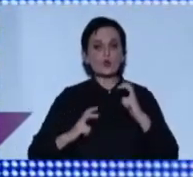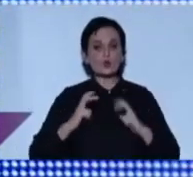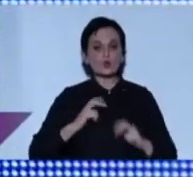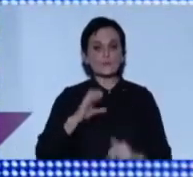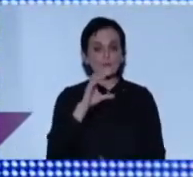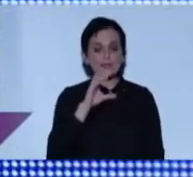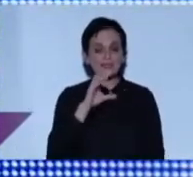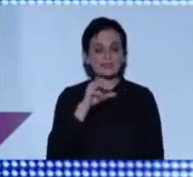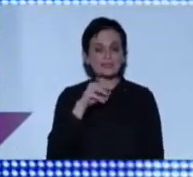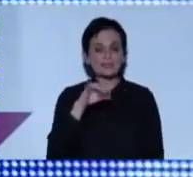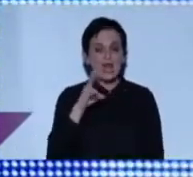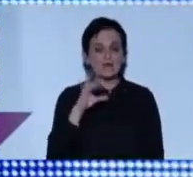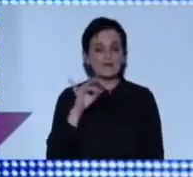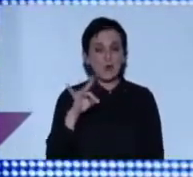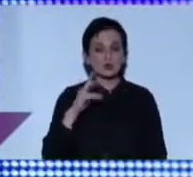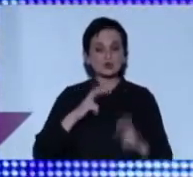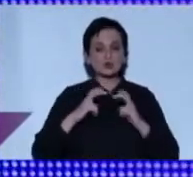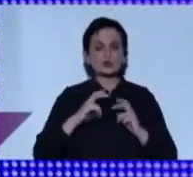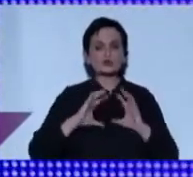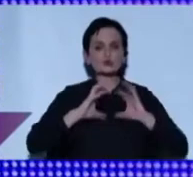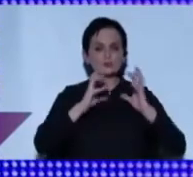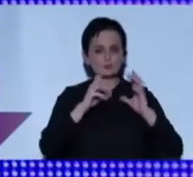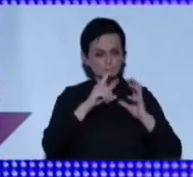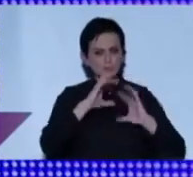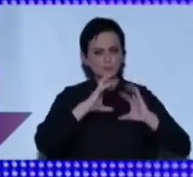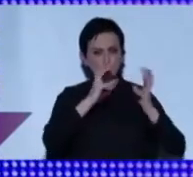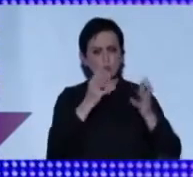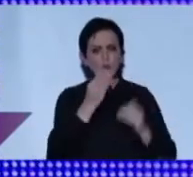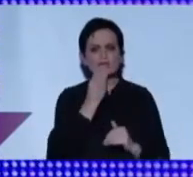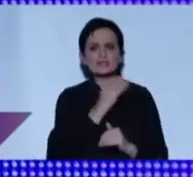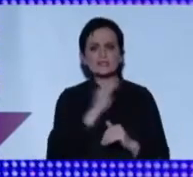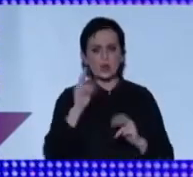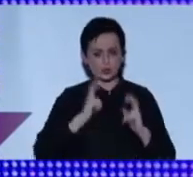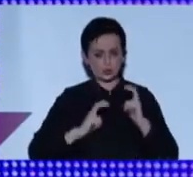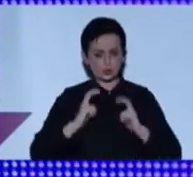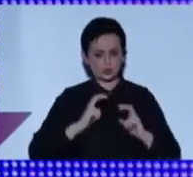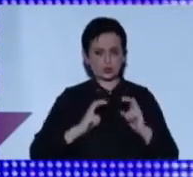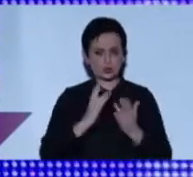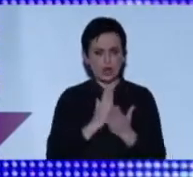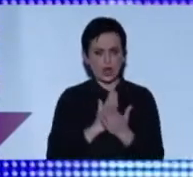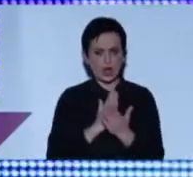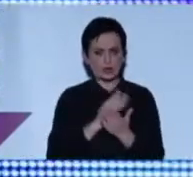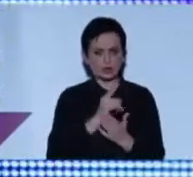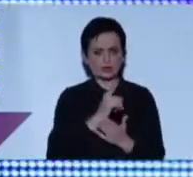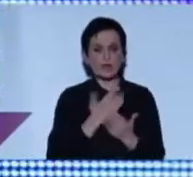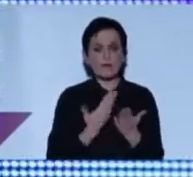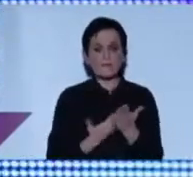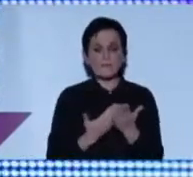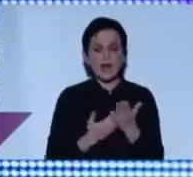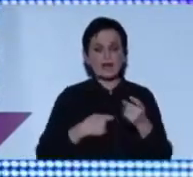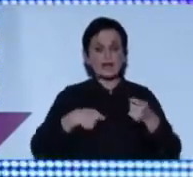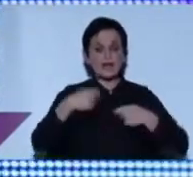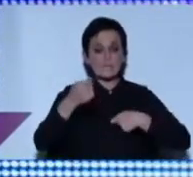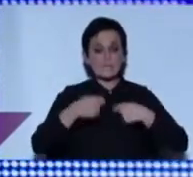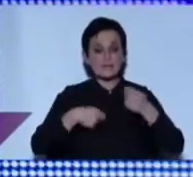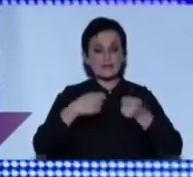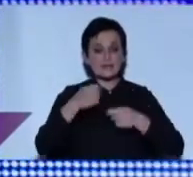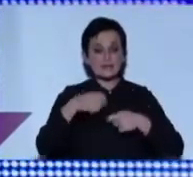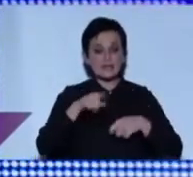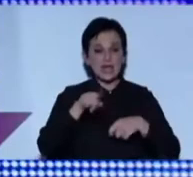სტენფორდის უნივერსიტეტი, რომელიც არის მსოფლიოს საუკეთესო უნივერსიტეტი და მაგალითად ერთ-ერთ მომენტს მოგიყვანთ, როდესაც მაგალითად ბიზნეს